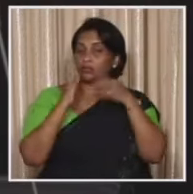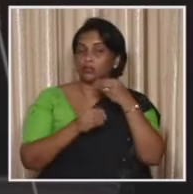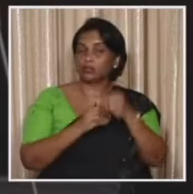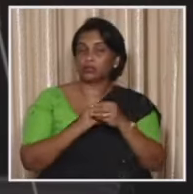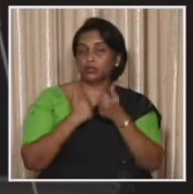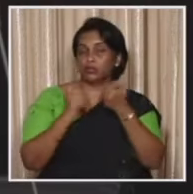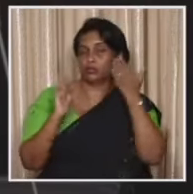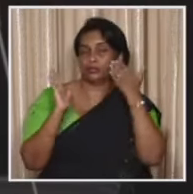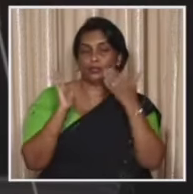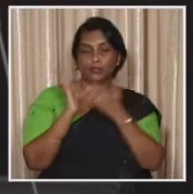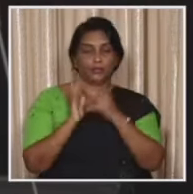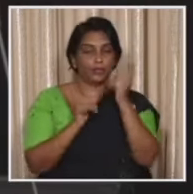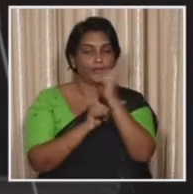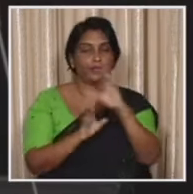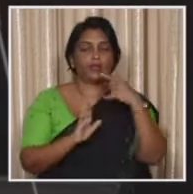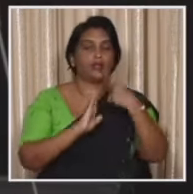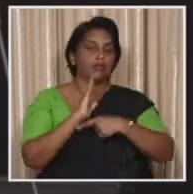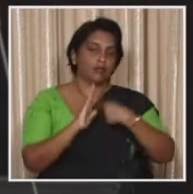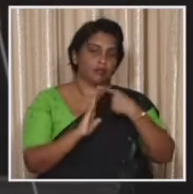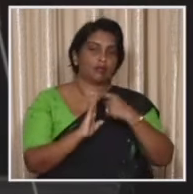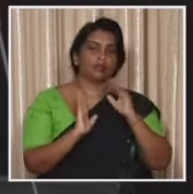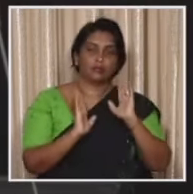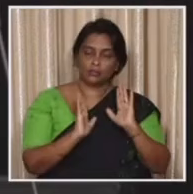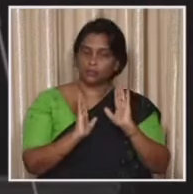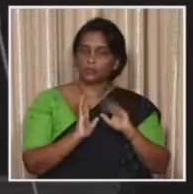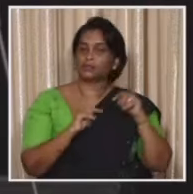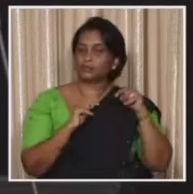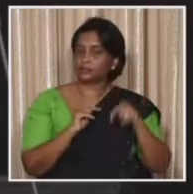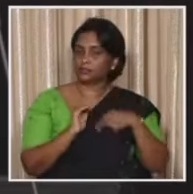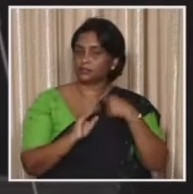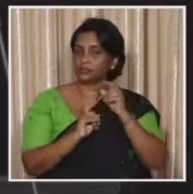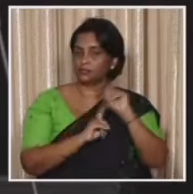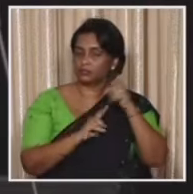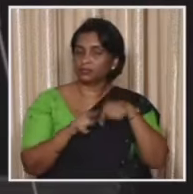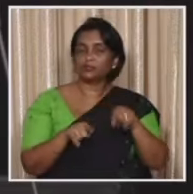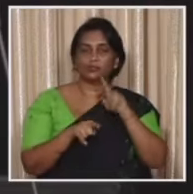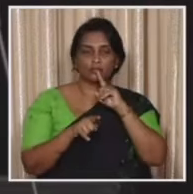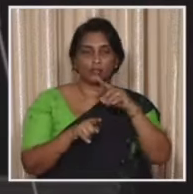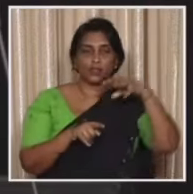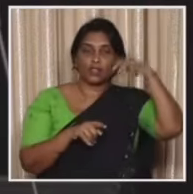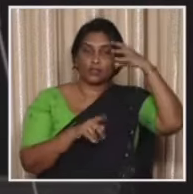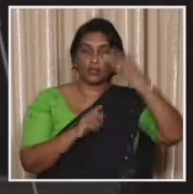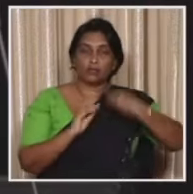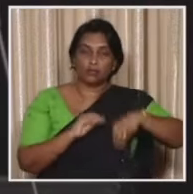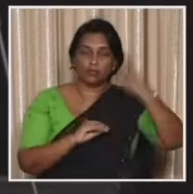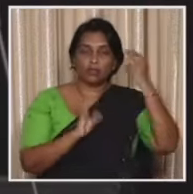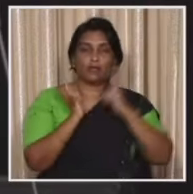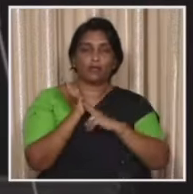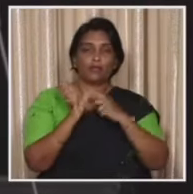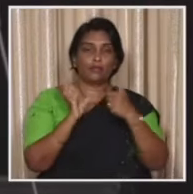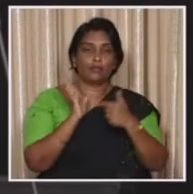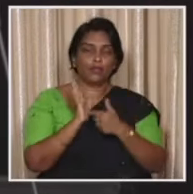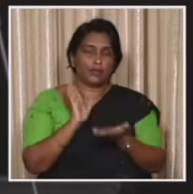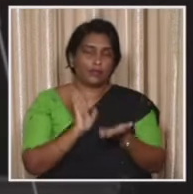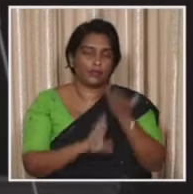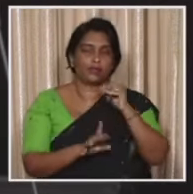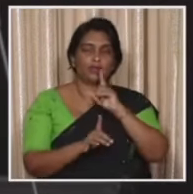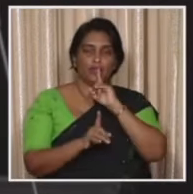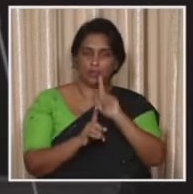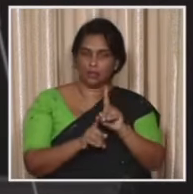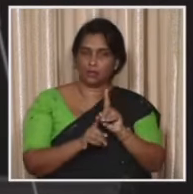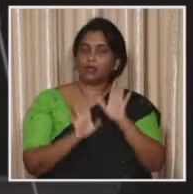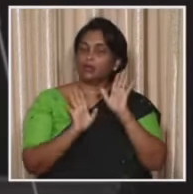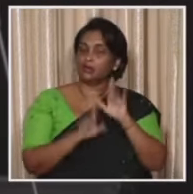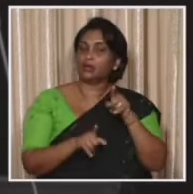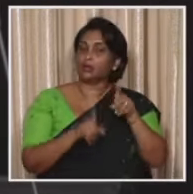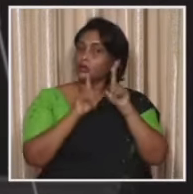වලට ආකර්ෂණීයම එකම රට ලංකාව වෙන්න ඕන. අද මේ සභාවෙම කතා වෙනවා විදුලි බිල වැඩි, වැට් එක දැන් වැඩි කරනවා, නොයෙකුත් දේවල්.